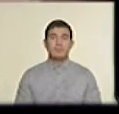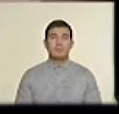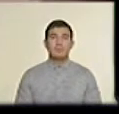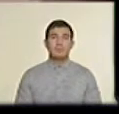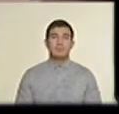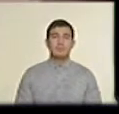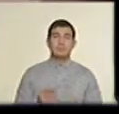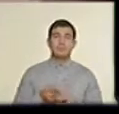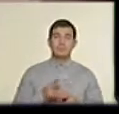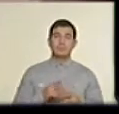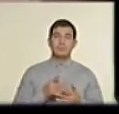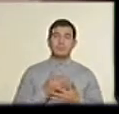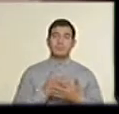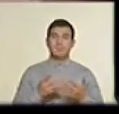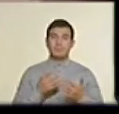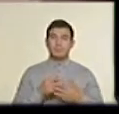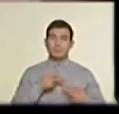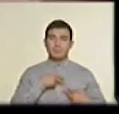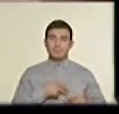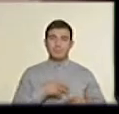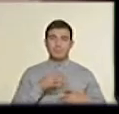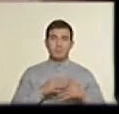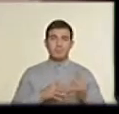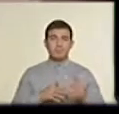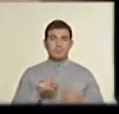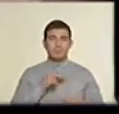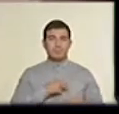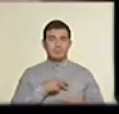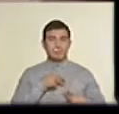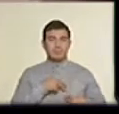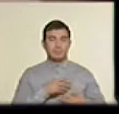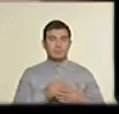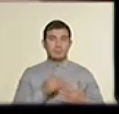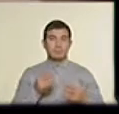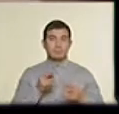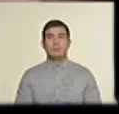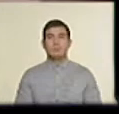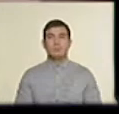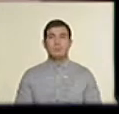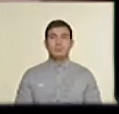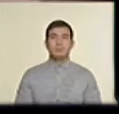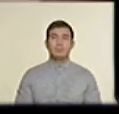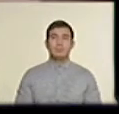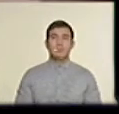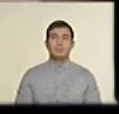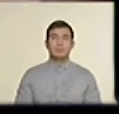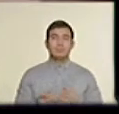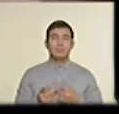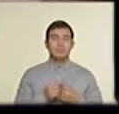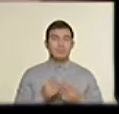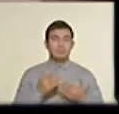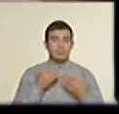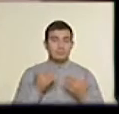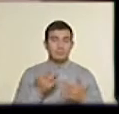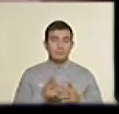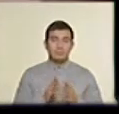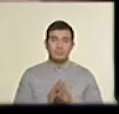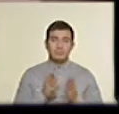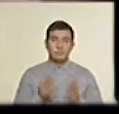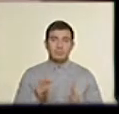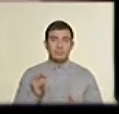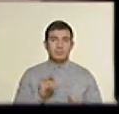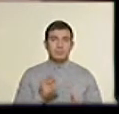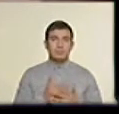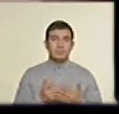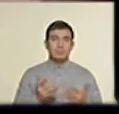Xizmat ko'rsatish sohalari ichida matbuotchilik sohasi ham alohida ajralib turadi. Biz o'qiyotgan darslik, kitob, jurnal